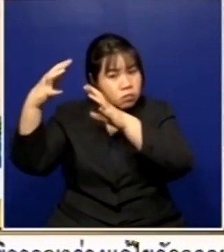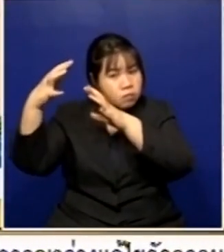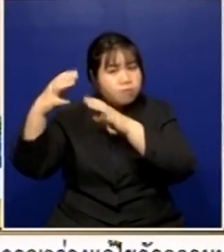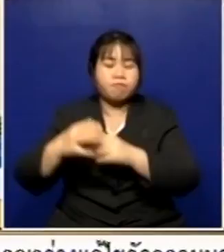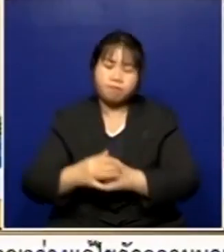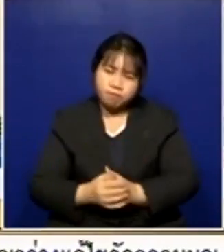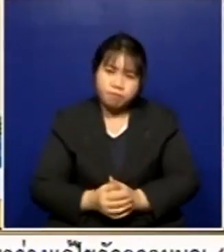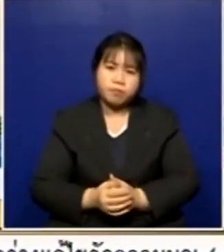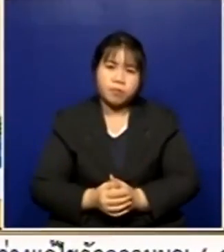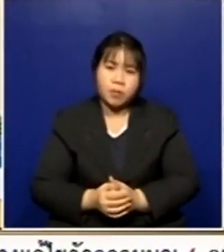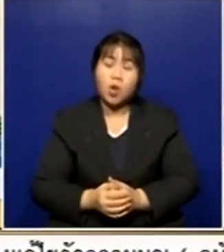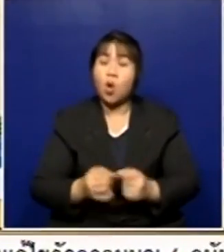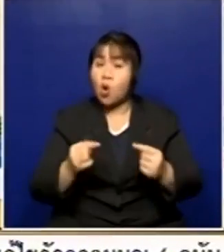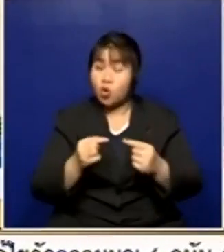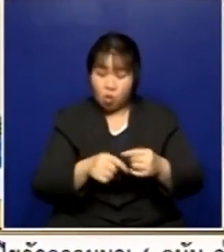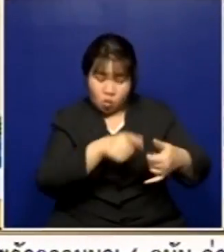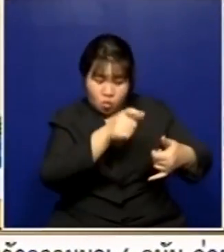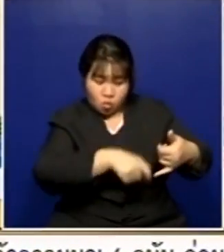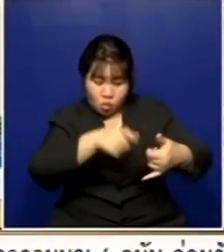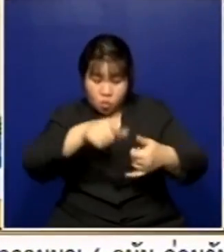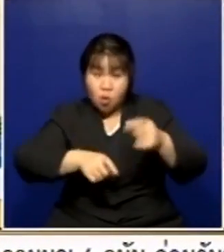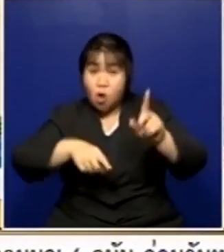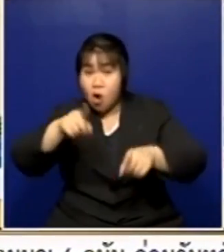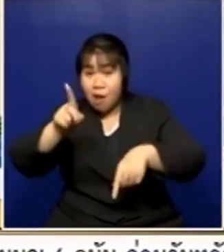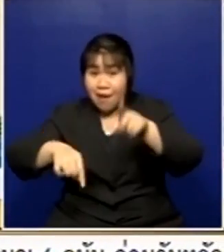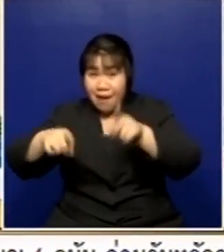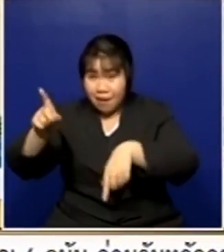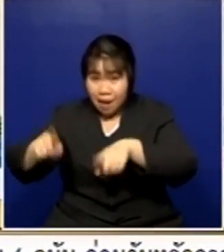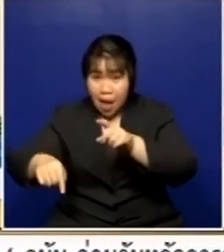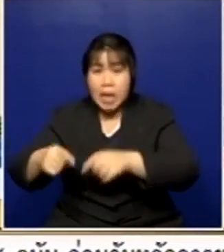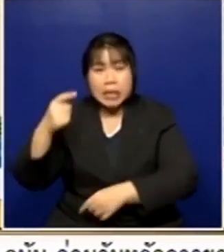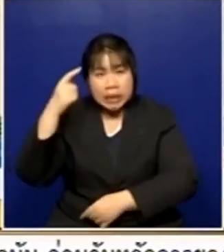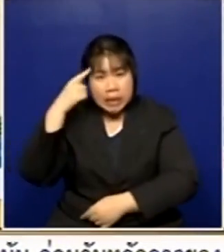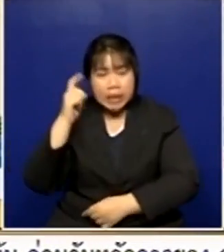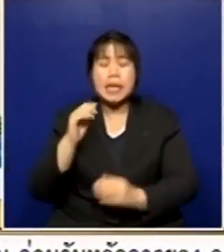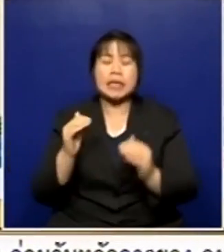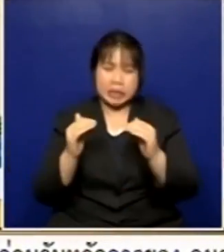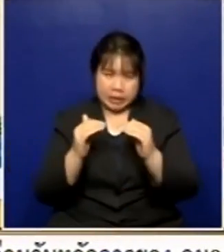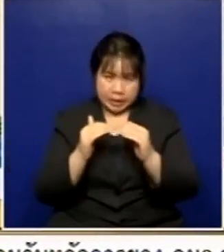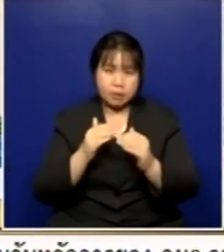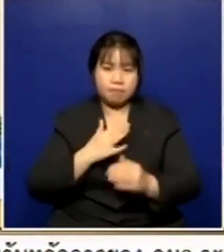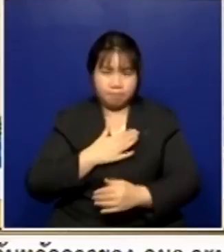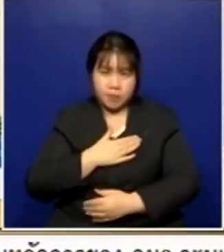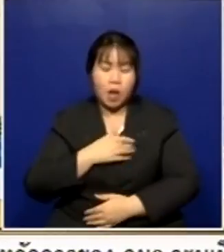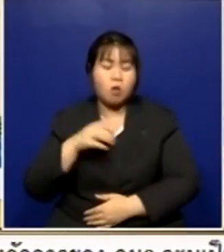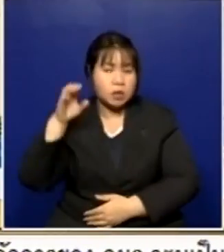และความหลากหลายนั้นเราเชื่อแบงค์สิเสรีภาพ